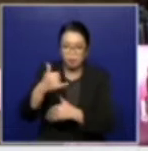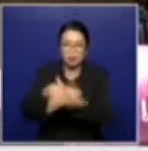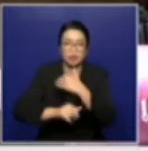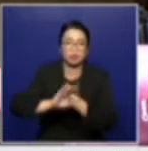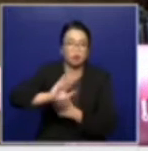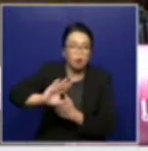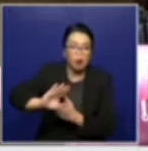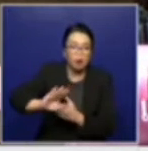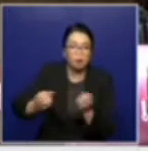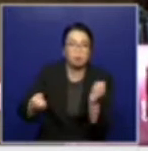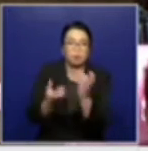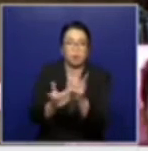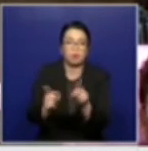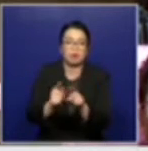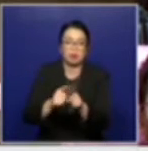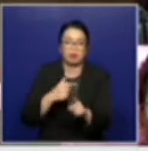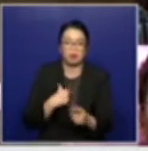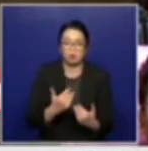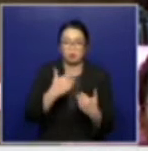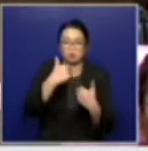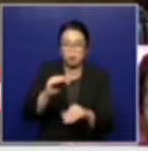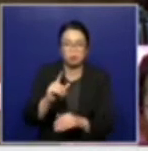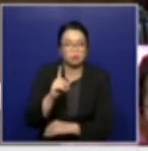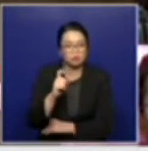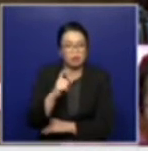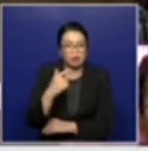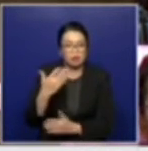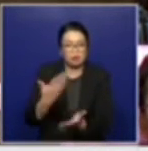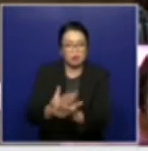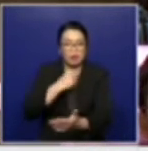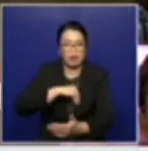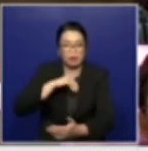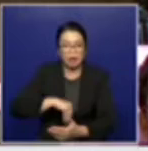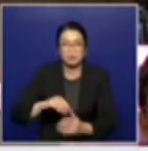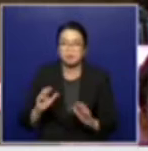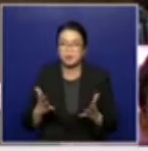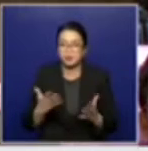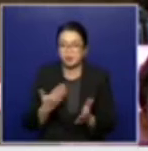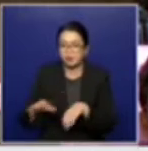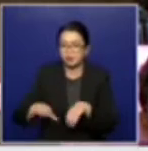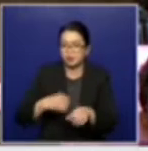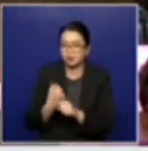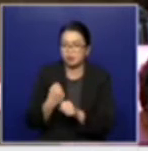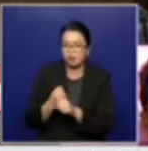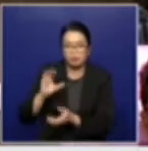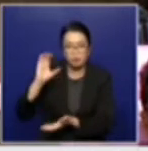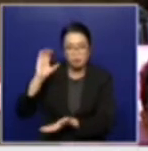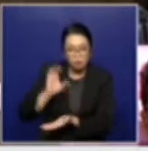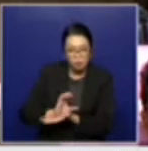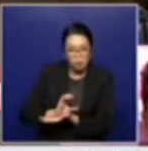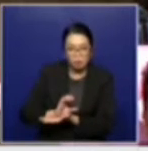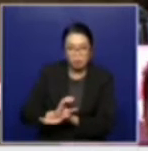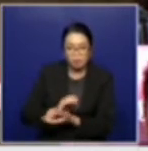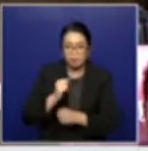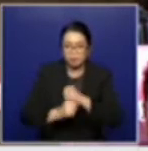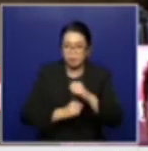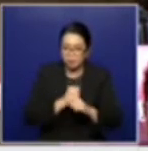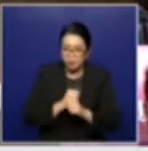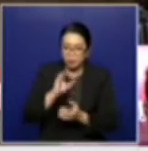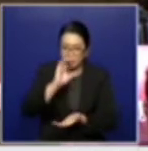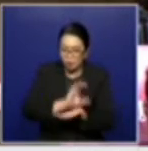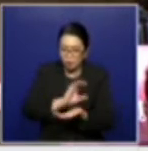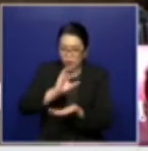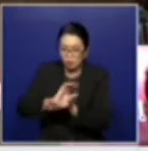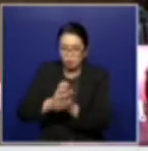วนั้นทำให้เราสูญเสียรายได้เข้าประเทศการจัดทำงบประมาณของรัฐบาลในแต่ละปีเราต้องใช้วิ